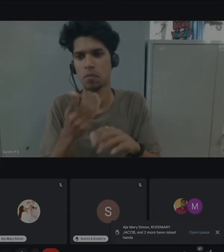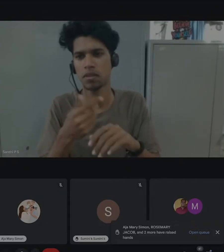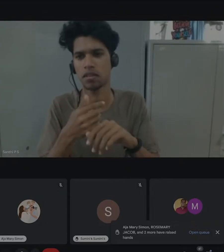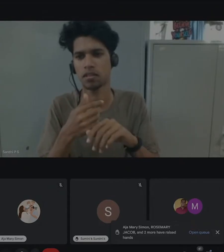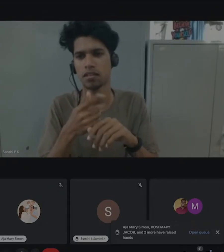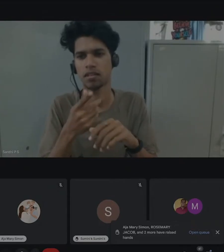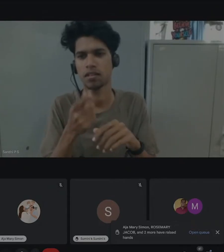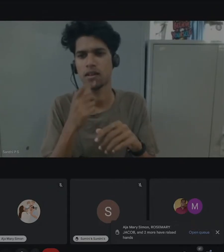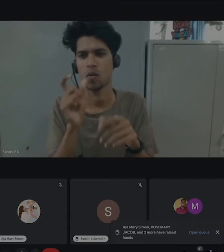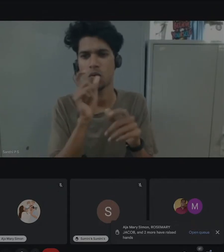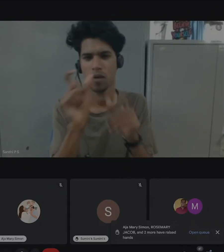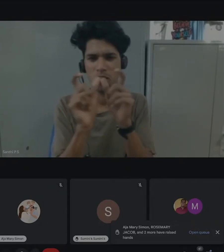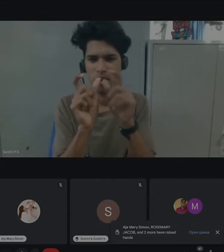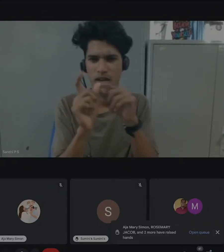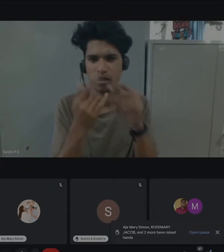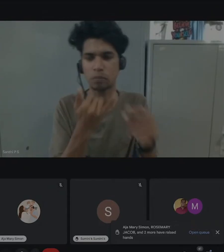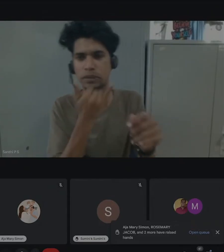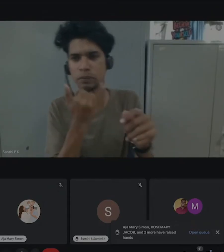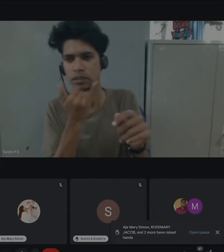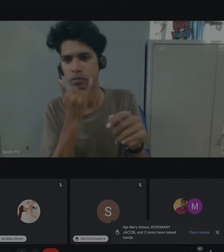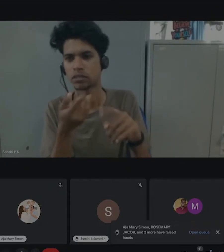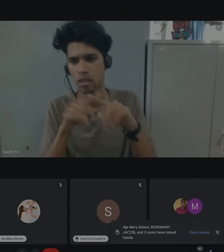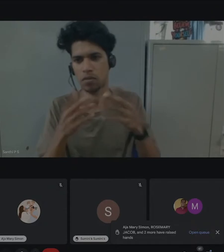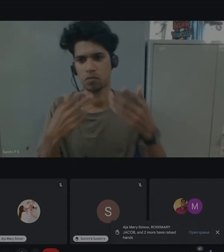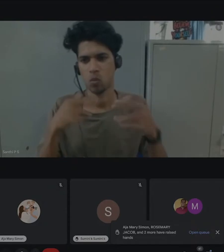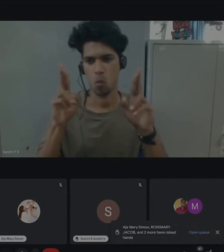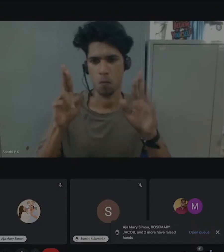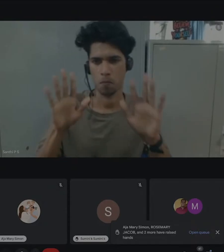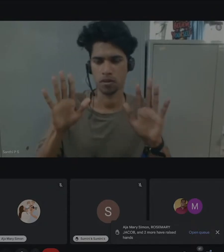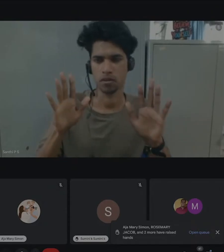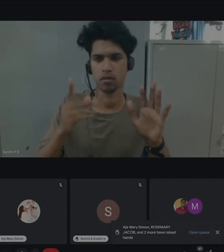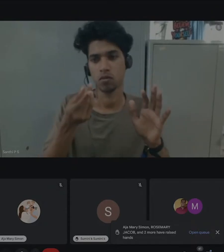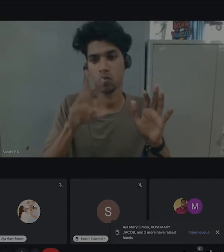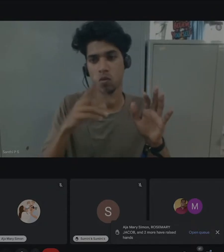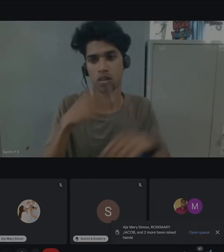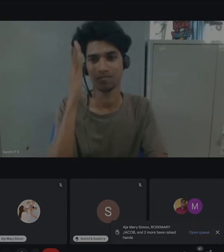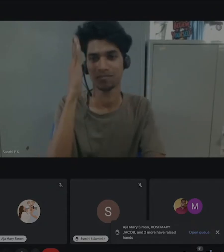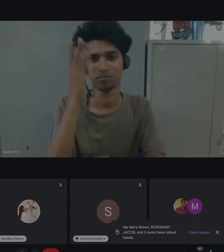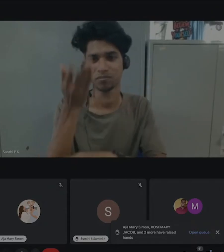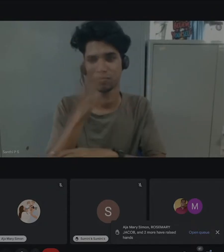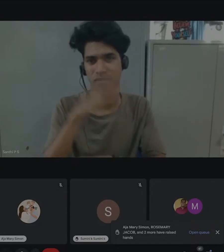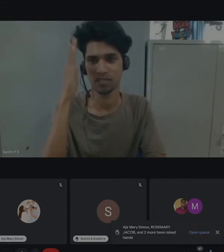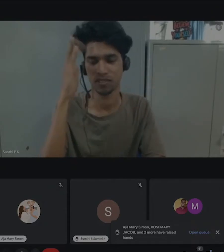അക്ഷരത്തെറ്റുകളൊക്കെ വന്നിരിക്കുന്നതെന്ന് തോന്നുന്നു. അതല്ലാതെ എന്തെങ്കിലും ഞാൻ എന്റെ പ്രസന്റേഷന്റെ ഇടയിൽ പറഞ്ഞതുപോലെ